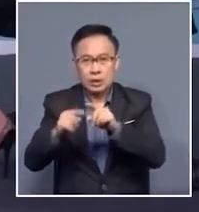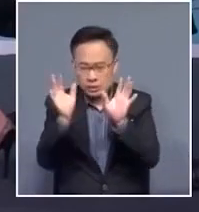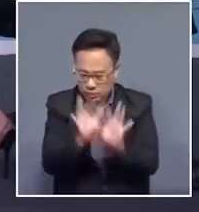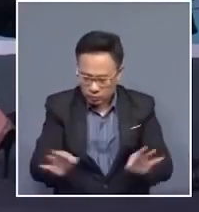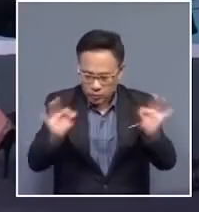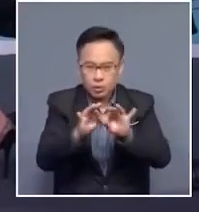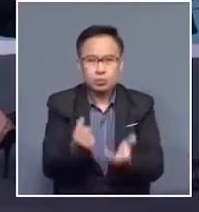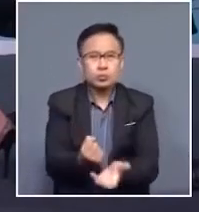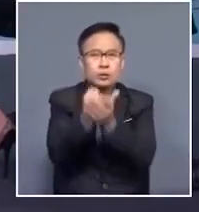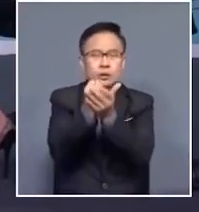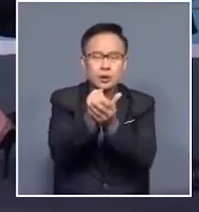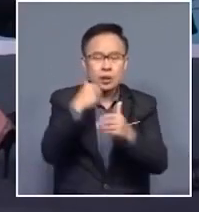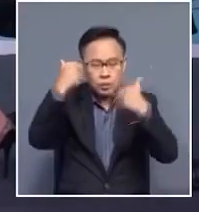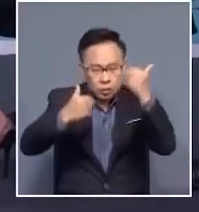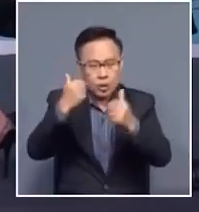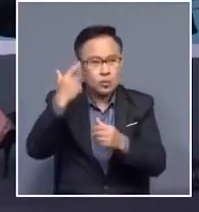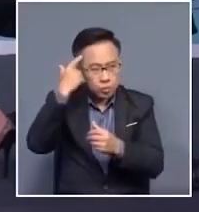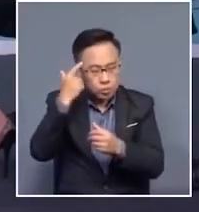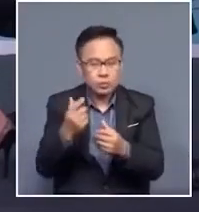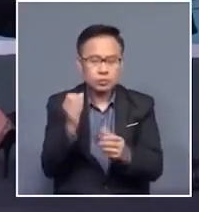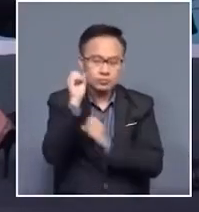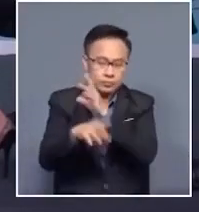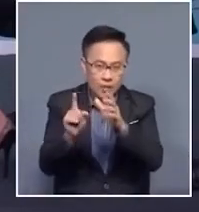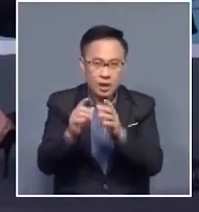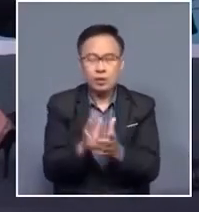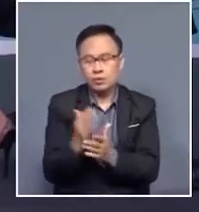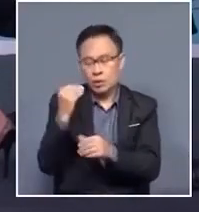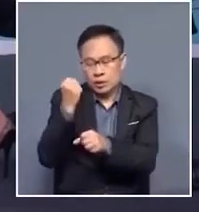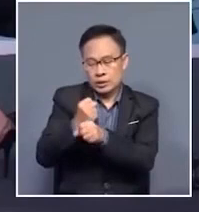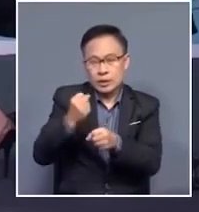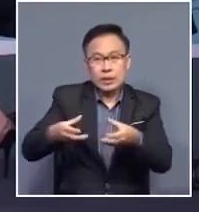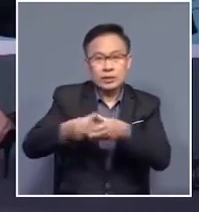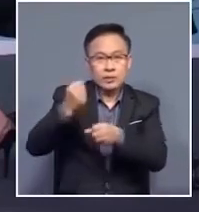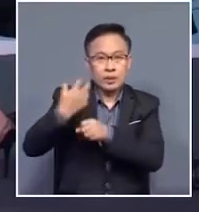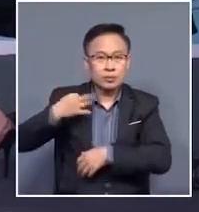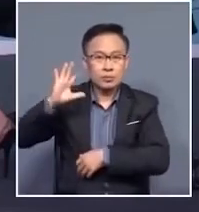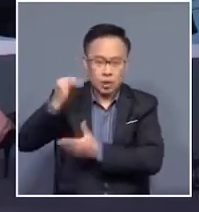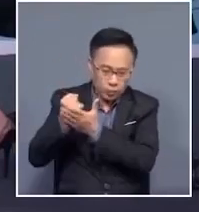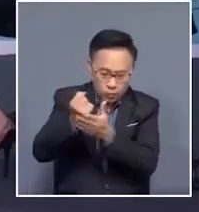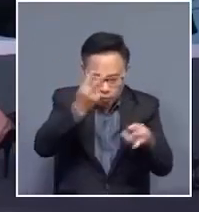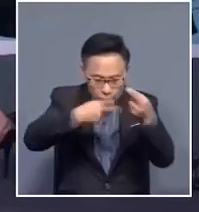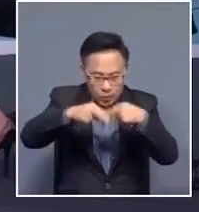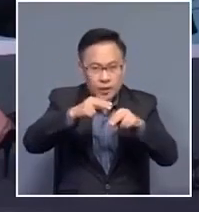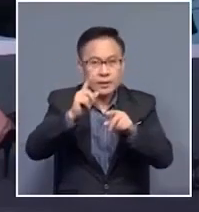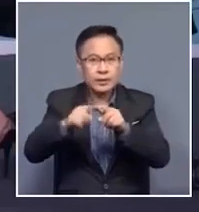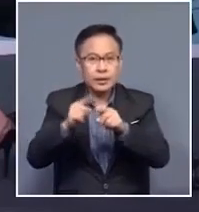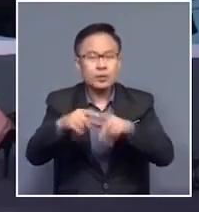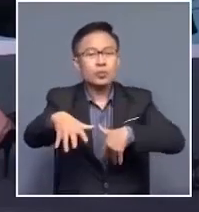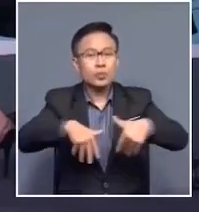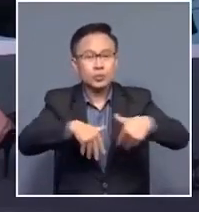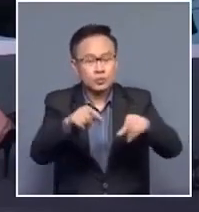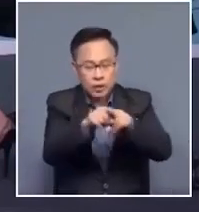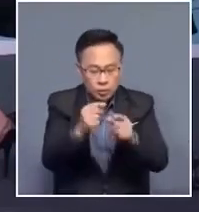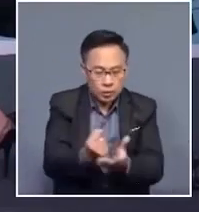ต่างๆเนี่ยที่ได้รับประทานมาเนี่ยเป็นคนไปดูแลโดยใช้ เป็นจิตอาสาในการภาคประชาชนในการดูแลหน้าบ้